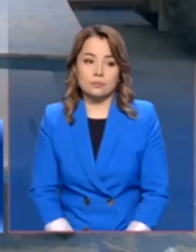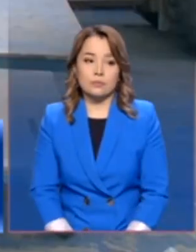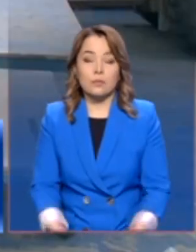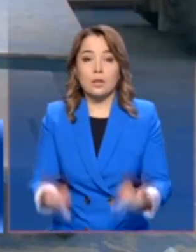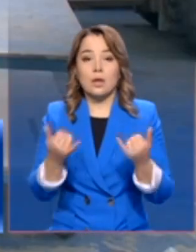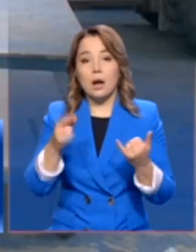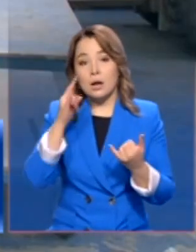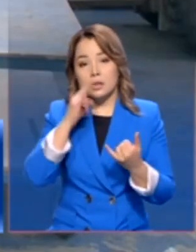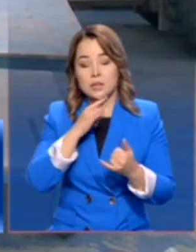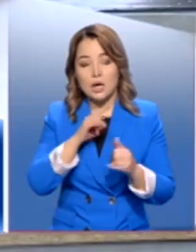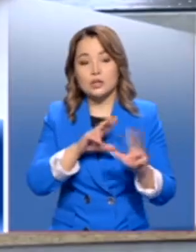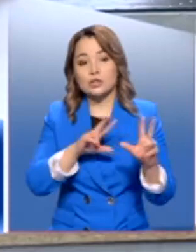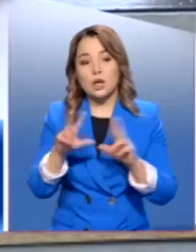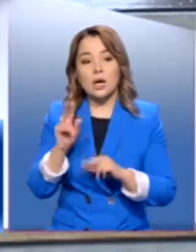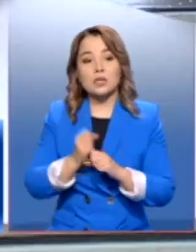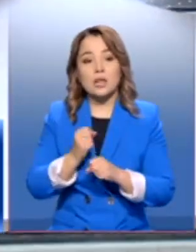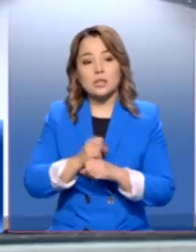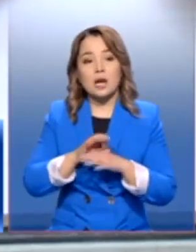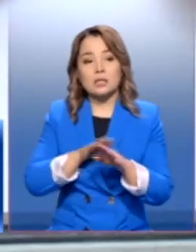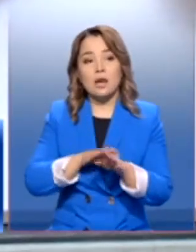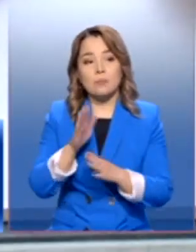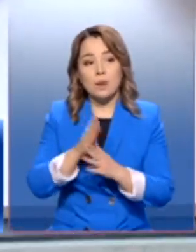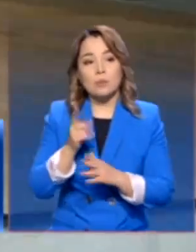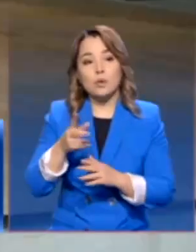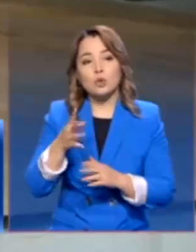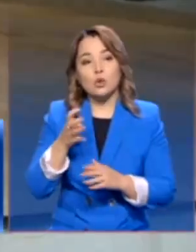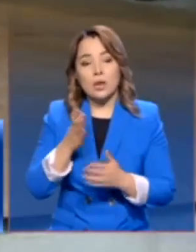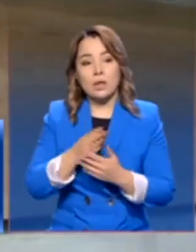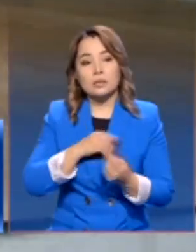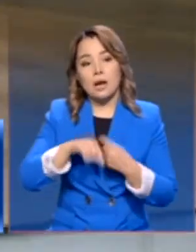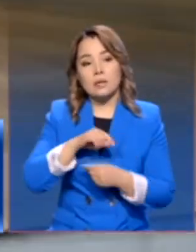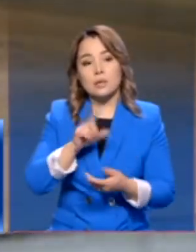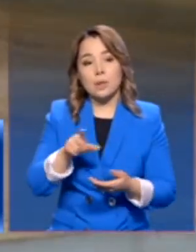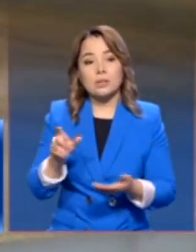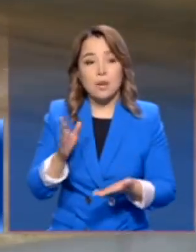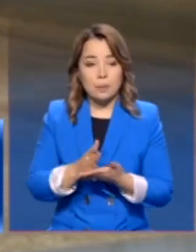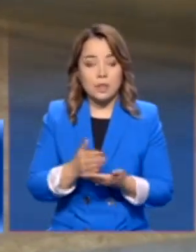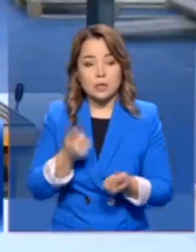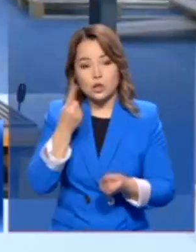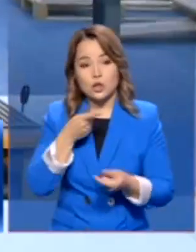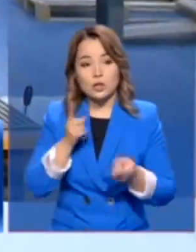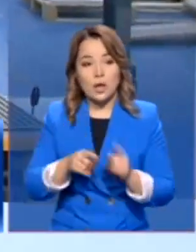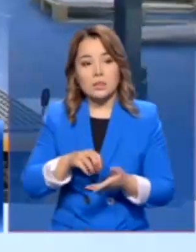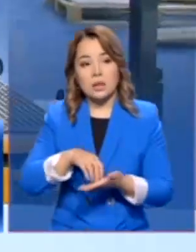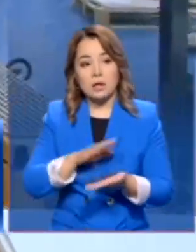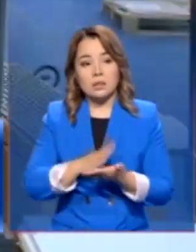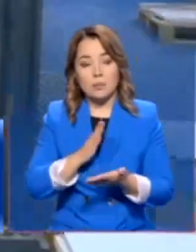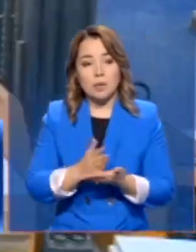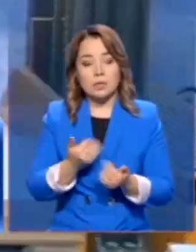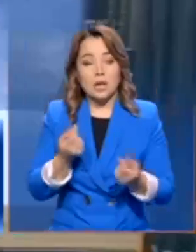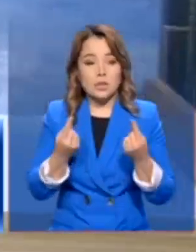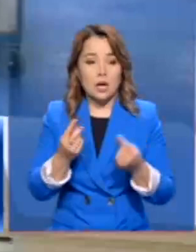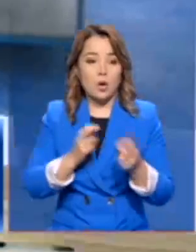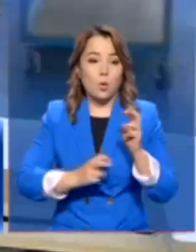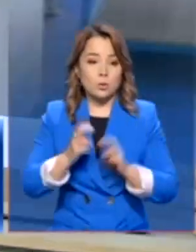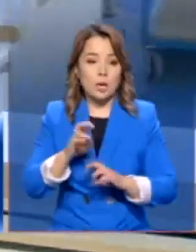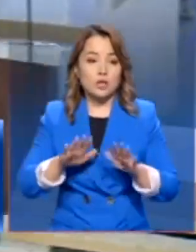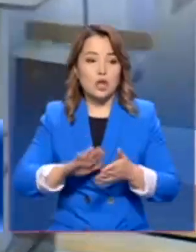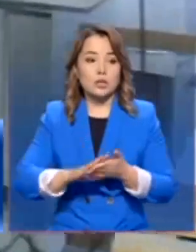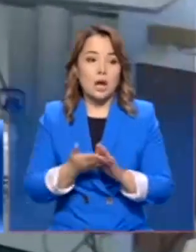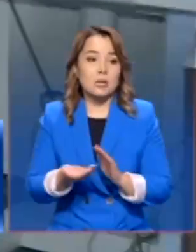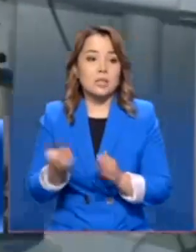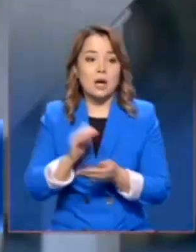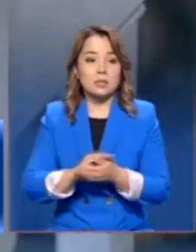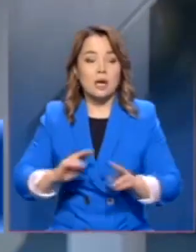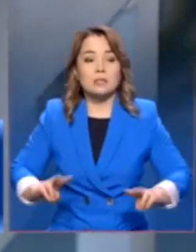Қазір Қазақстанда жиһаз жасайтын 1400-ден астам кәсіпкер бар. Бұл ресми тіркелгендері. Алдымен ірі өндірістің жағдайымен танысу